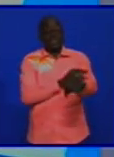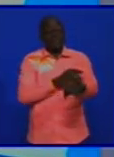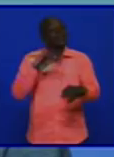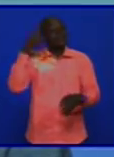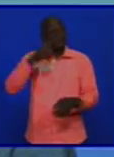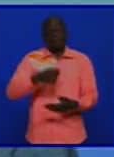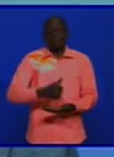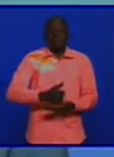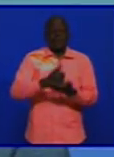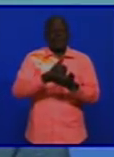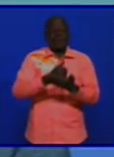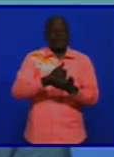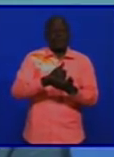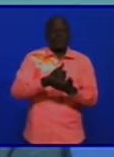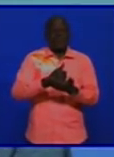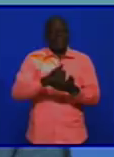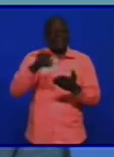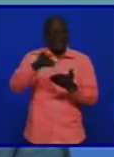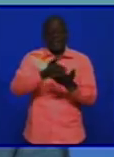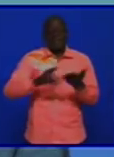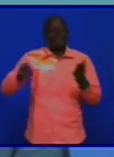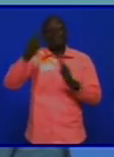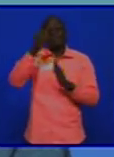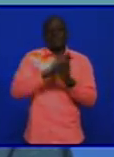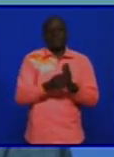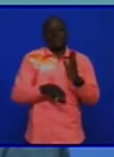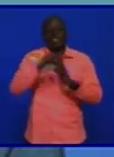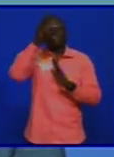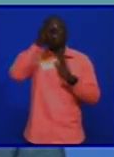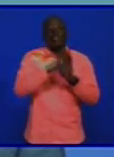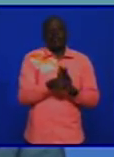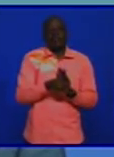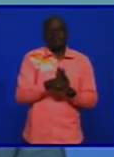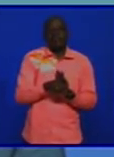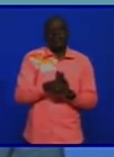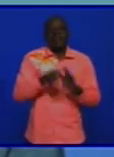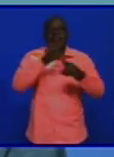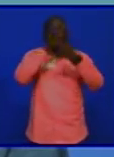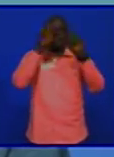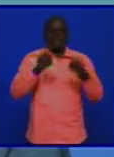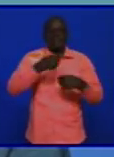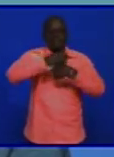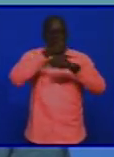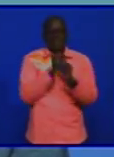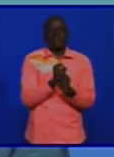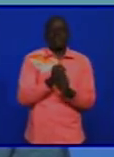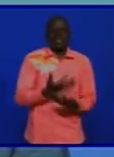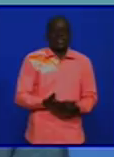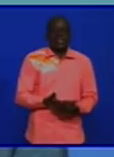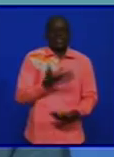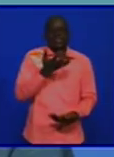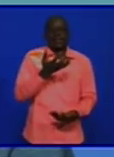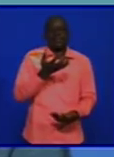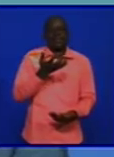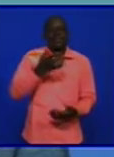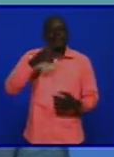sur, j'allais dire, les dimensions du développement durable, telles que la question de la création de richesses, telles que la